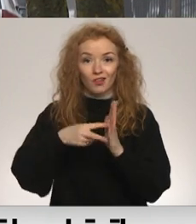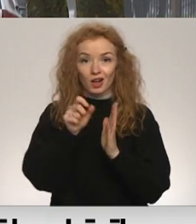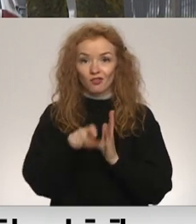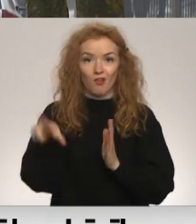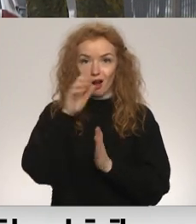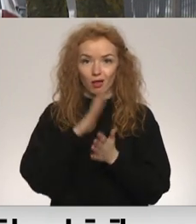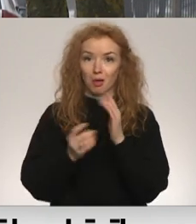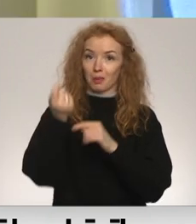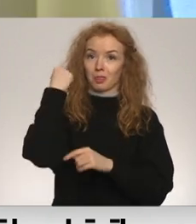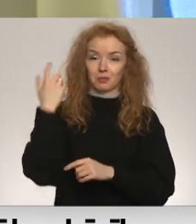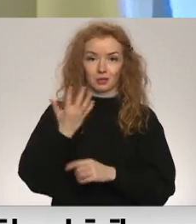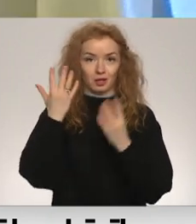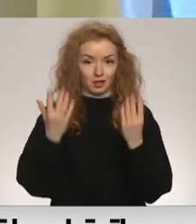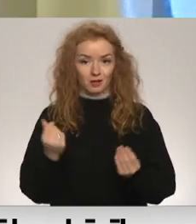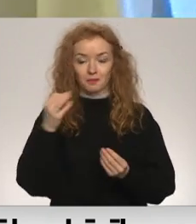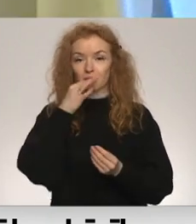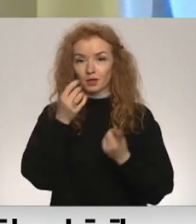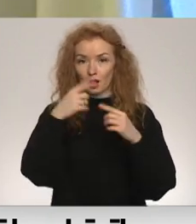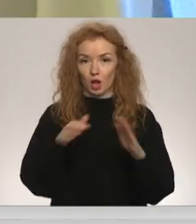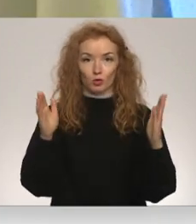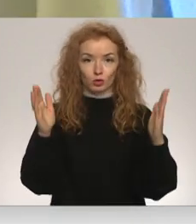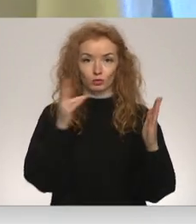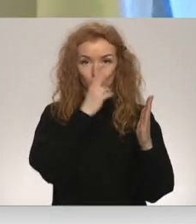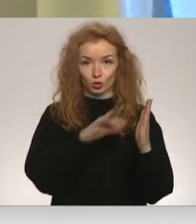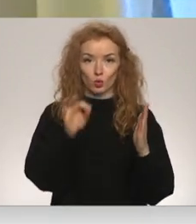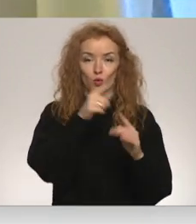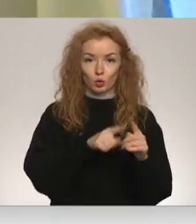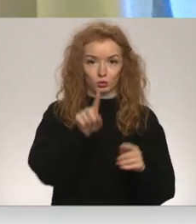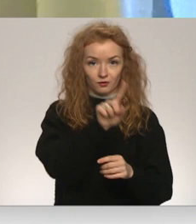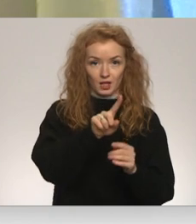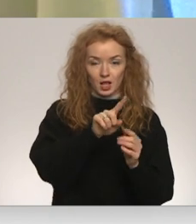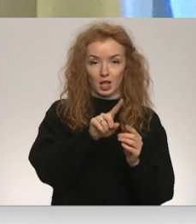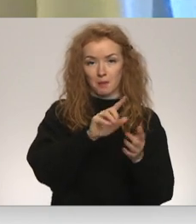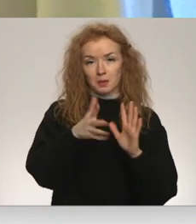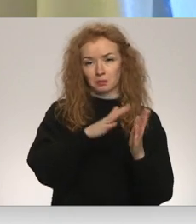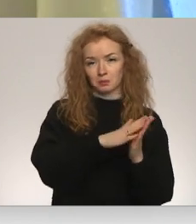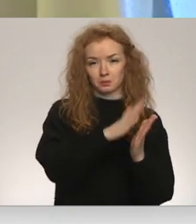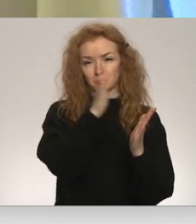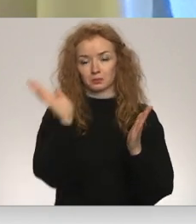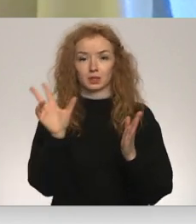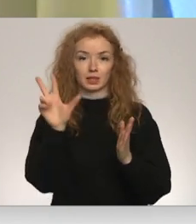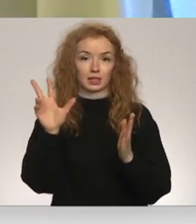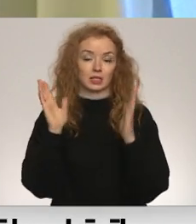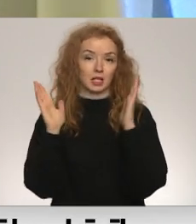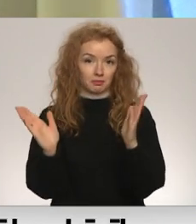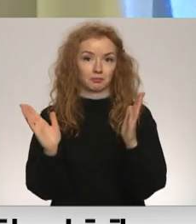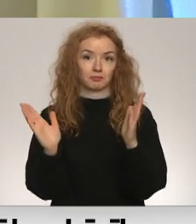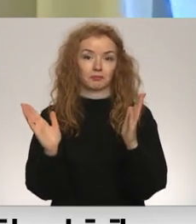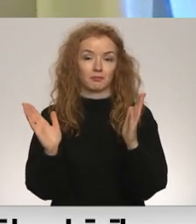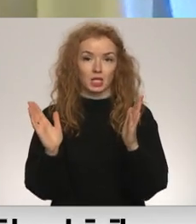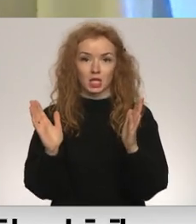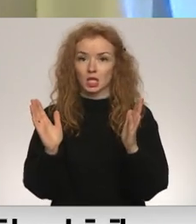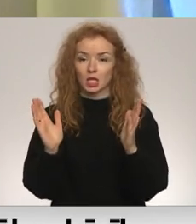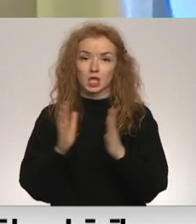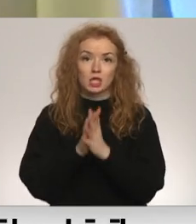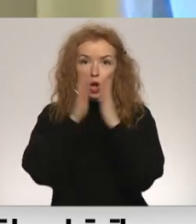nekā piekdienas vētrā. Laika posmā no 16:30 aptuveni līdz 3:00